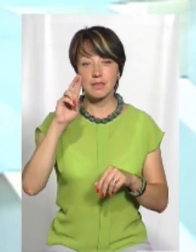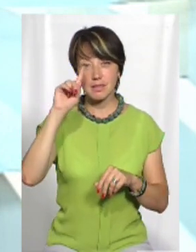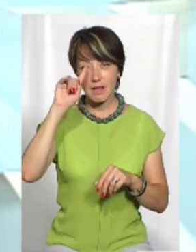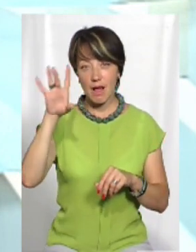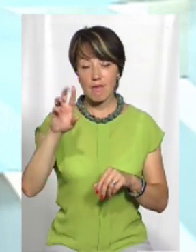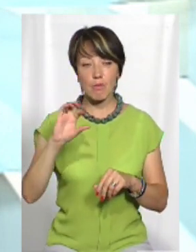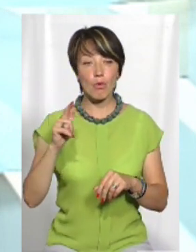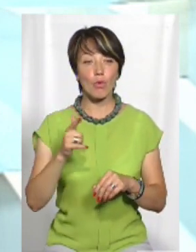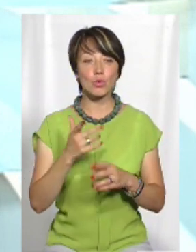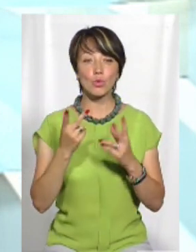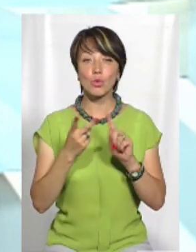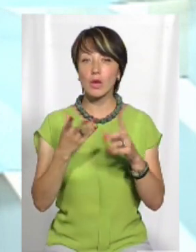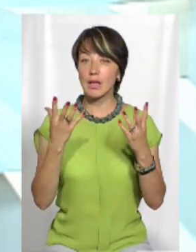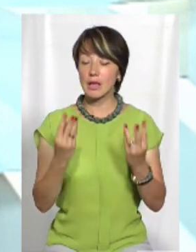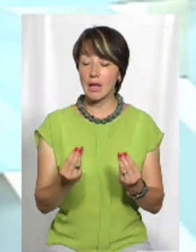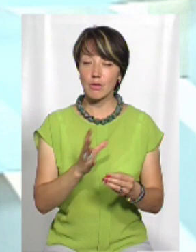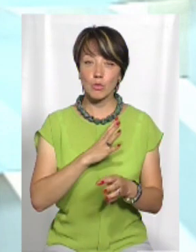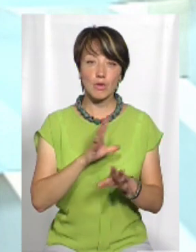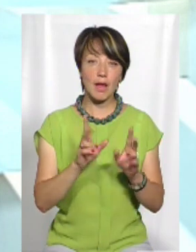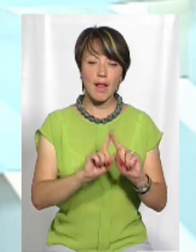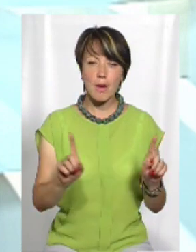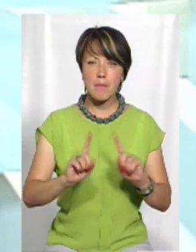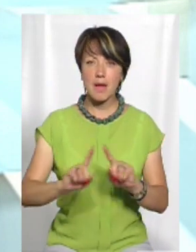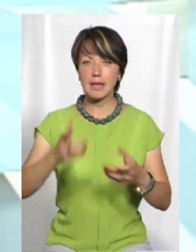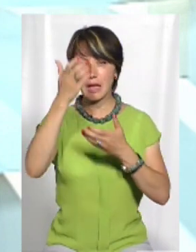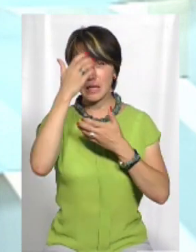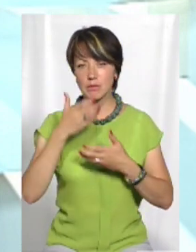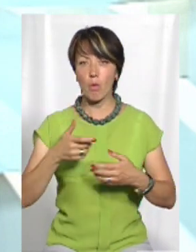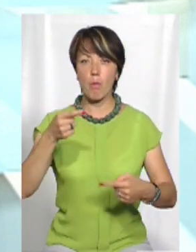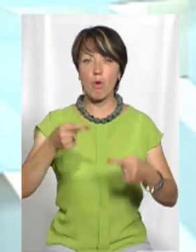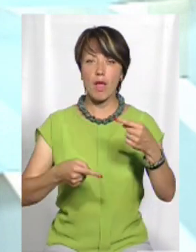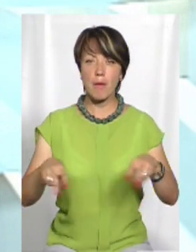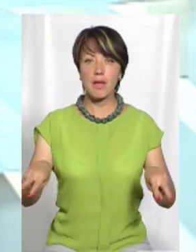гарний і другий день був з усіма елементами, і рицарськими боями, і